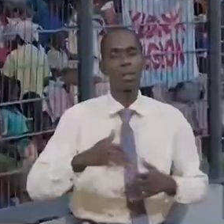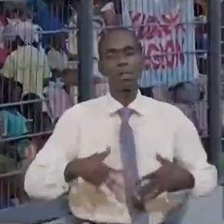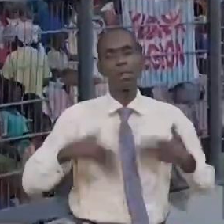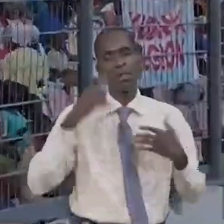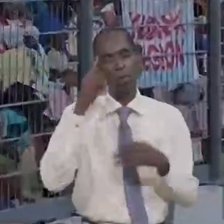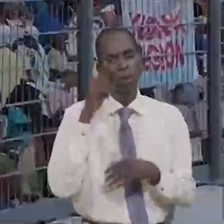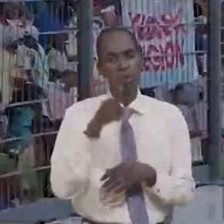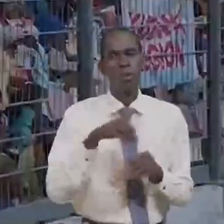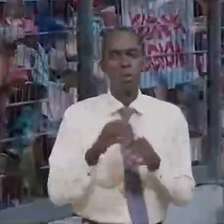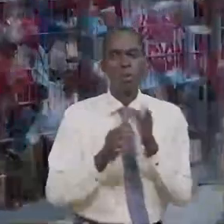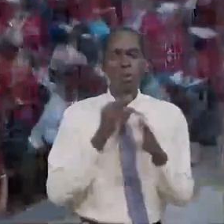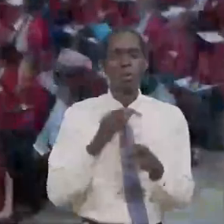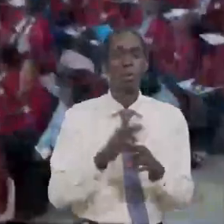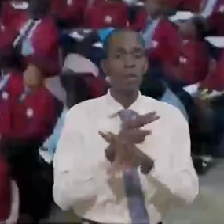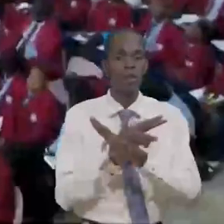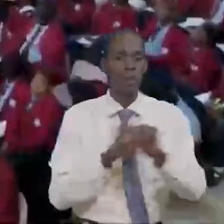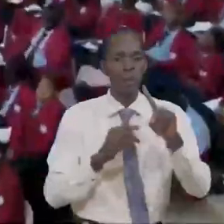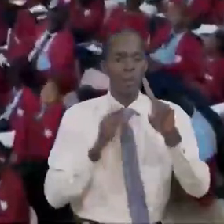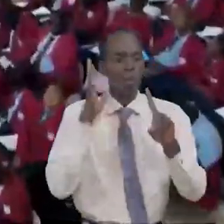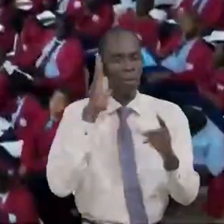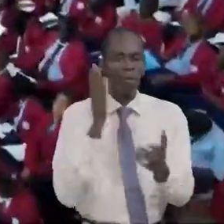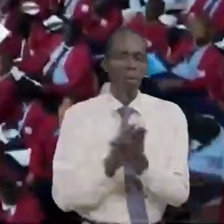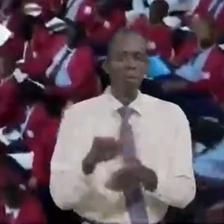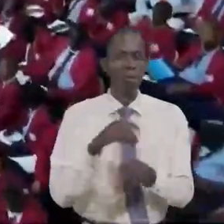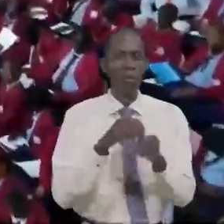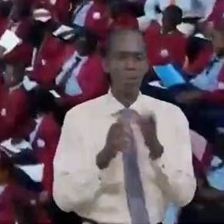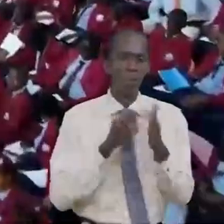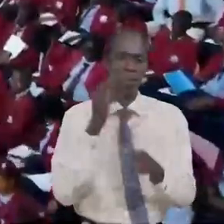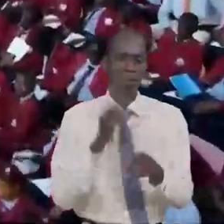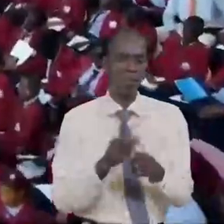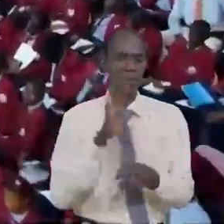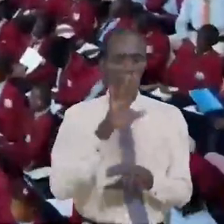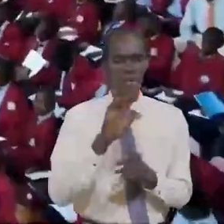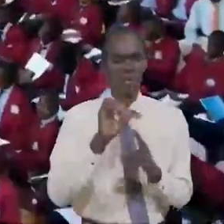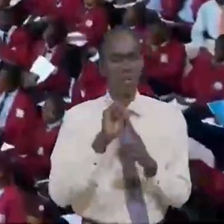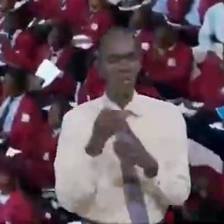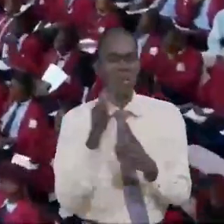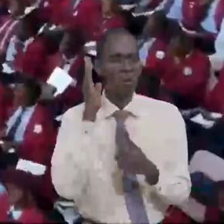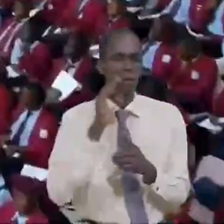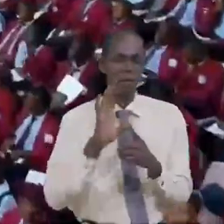ne pourra t'arrêter telle circonstances ne peut pas t'arrêter